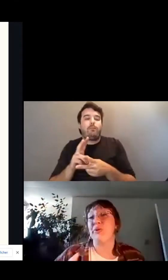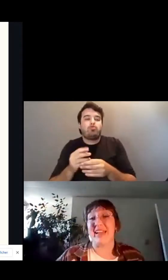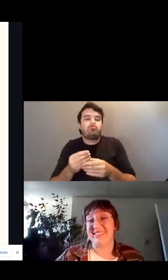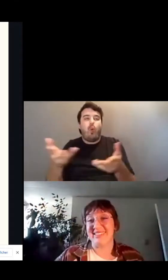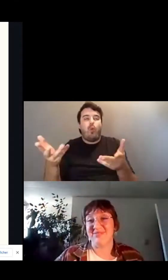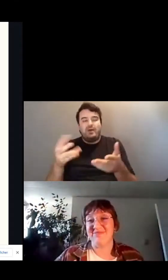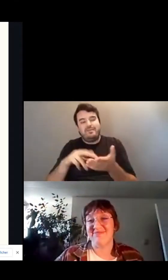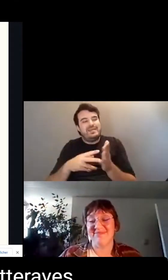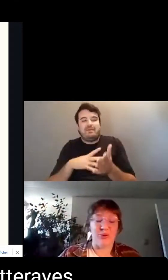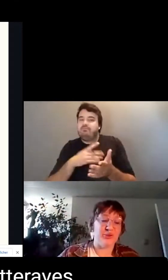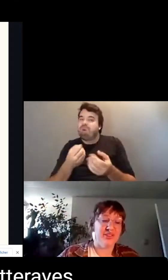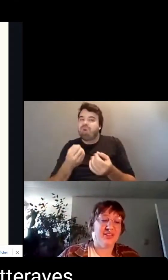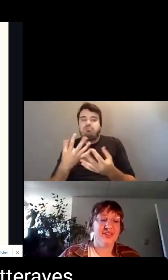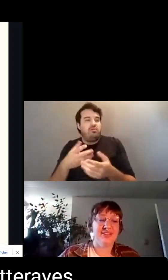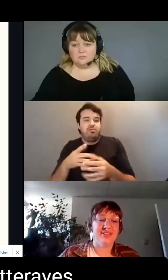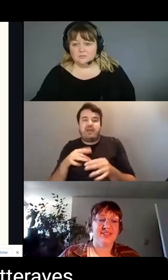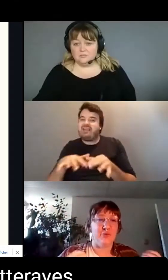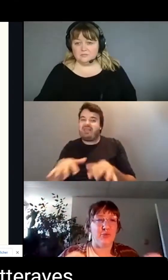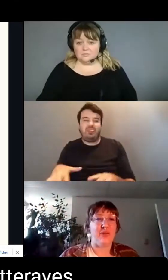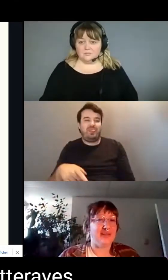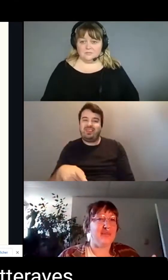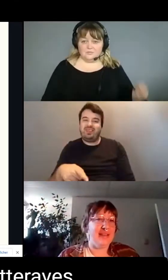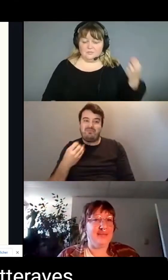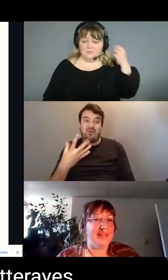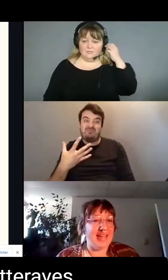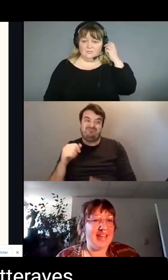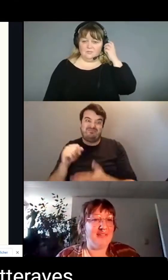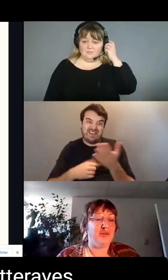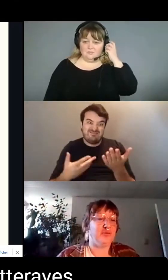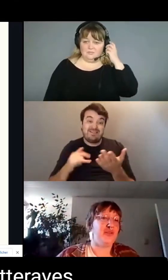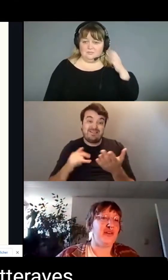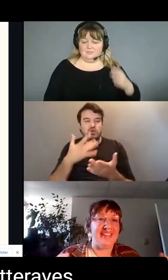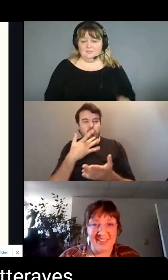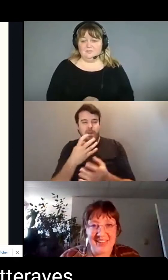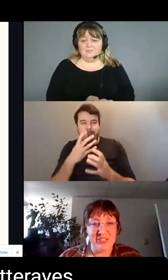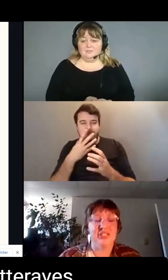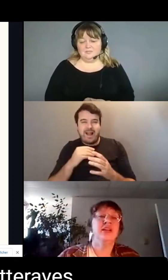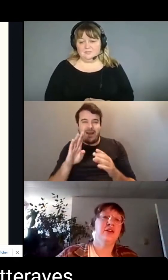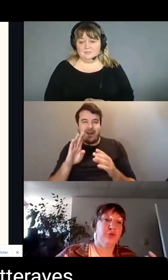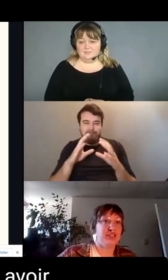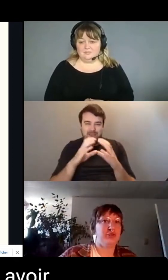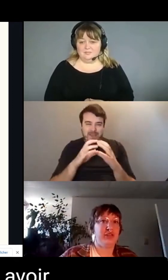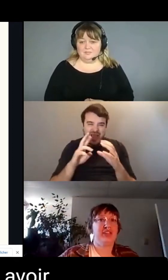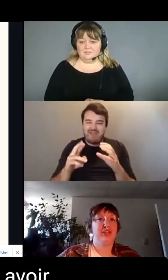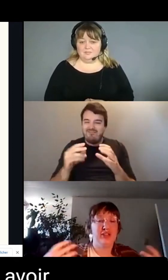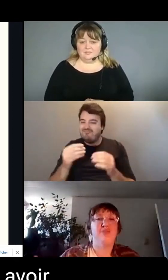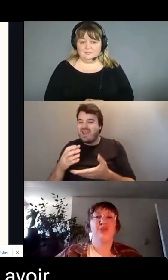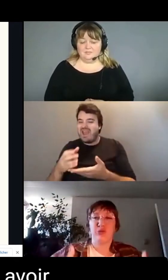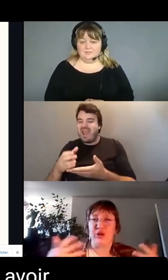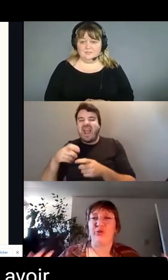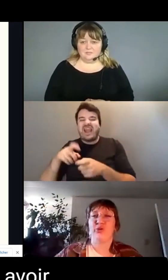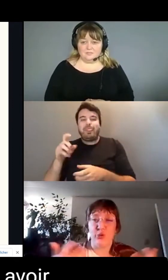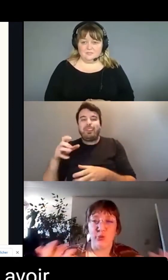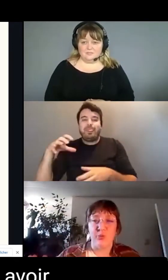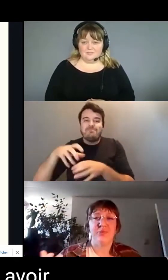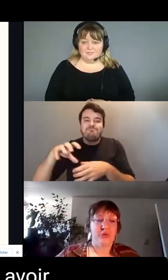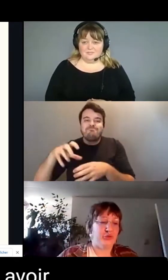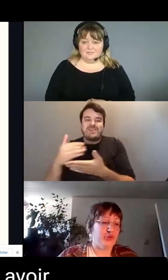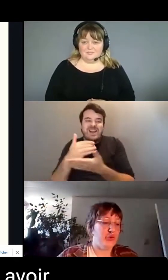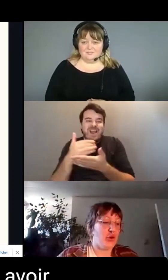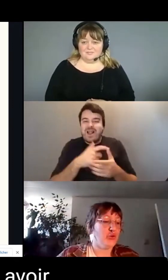ça ne fera pas de racines. Donc, si on veut faire des belles betteraves, si on veut se faire des canages, il faut s'assurer qu'il va toujours avoir de